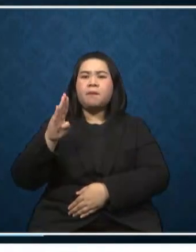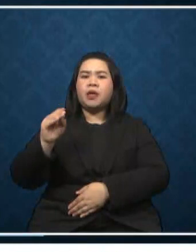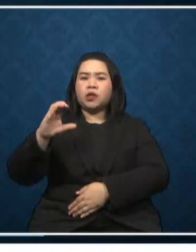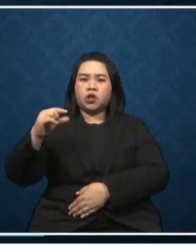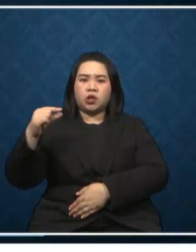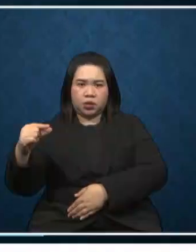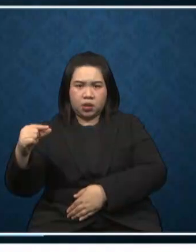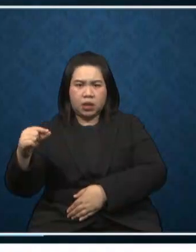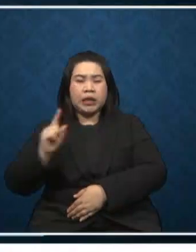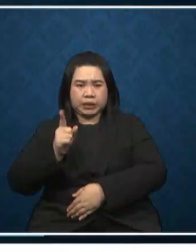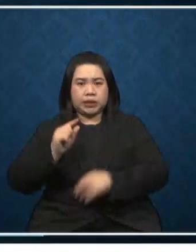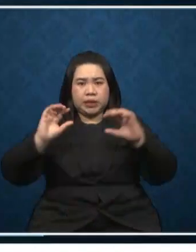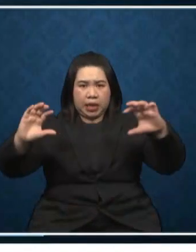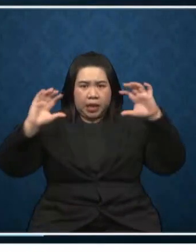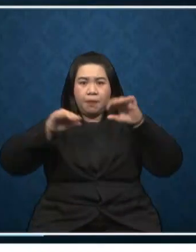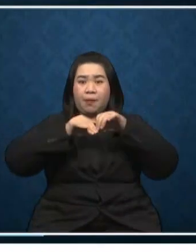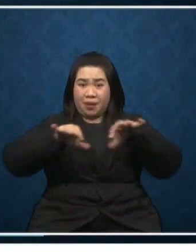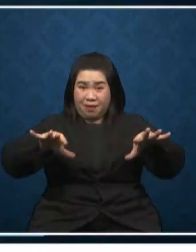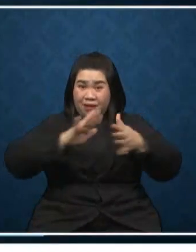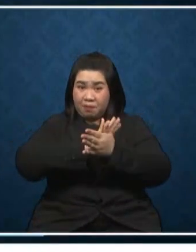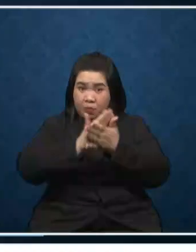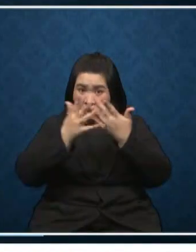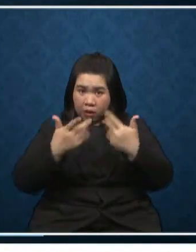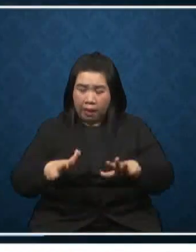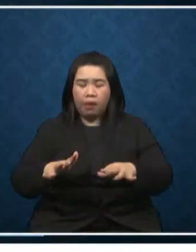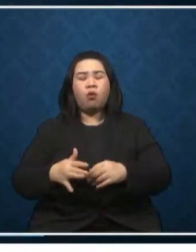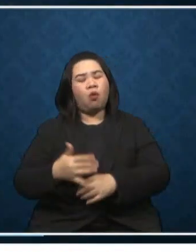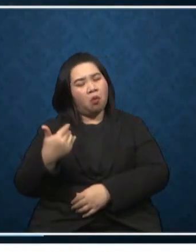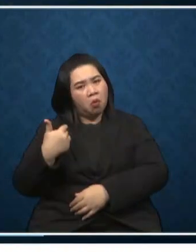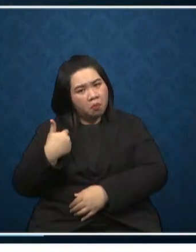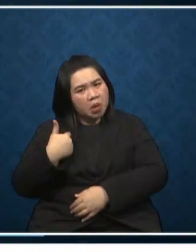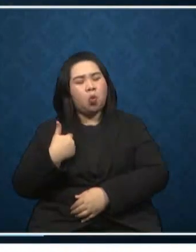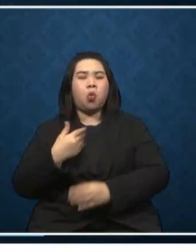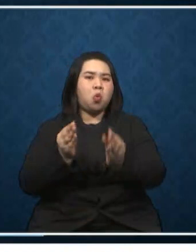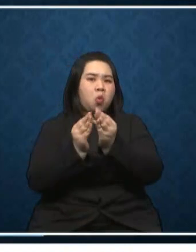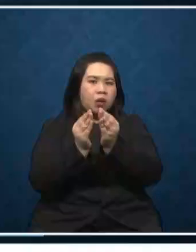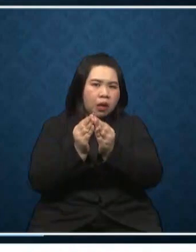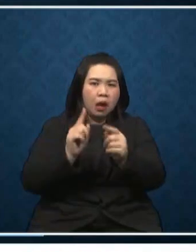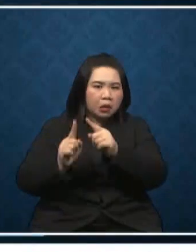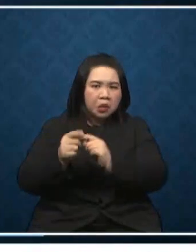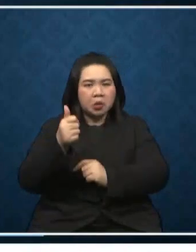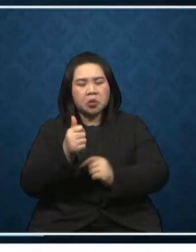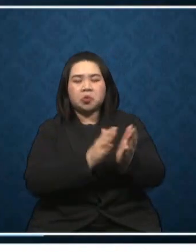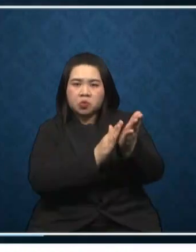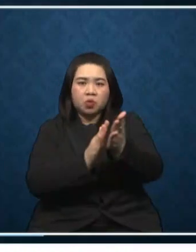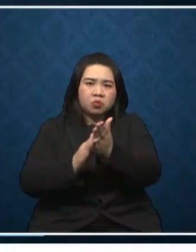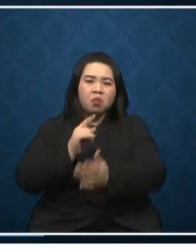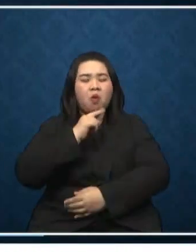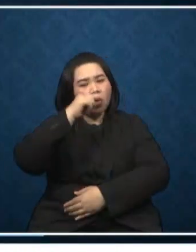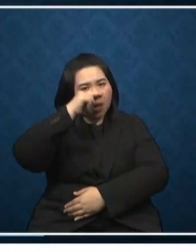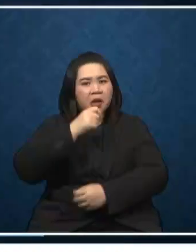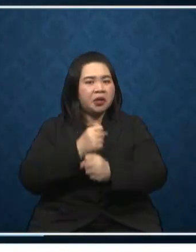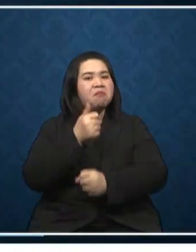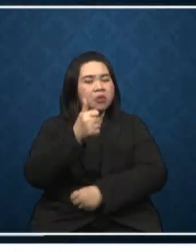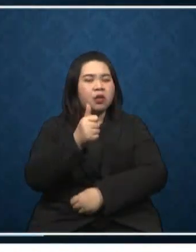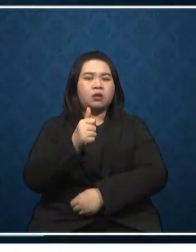บาลได้ประกาศออกแล้ว ปากติวาได้ Goodwin เยอะเลยได้แตมต่อเยอะ มีการสนเสรญทั่วไปว่าเรามาถูกทาง